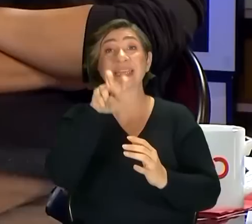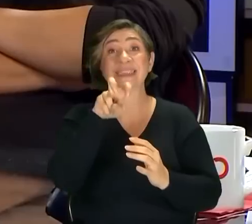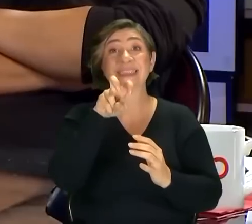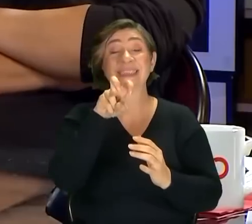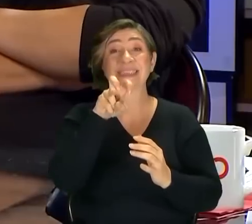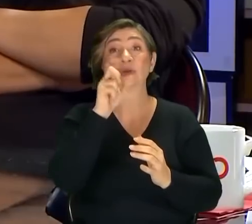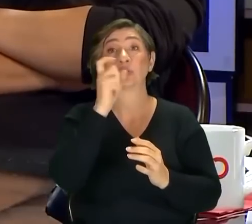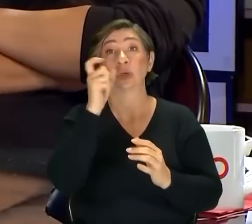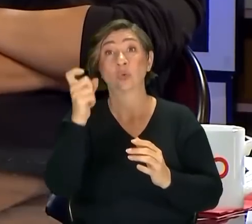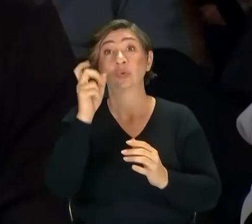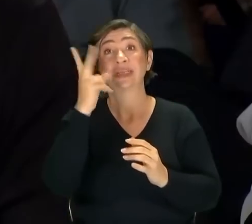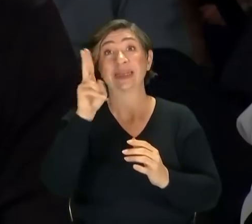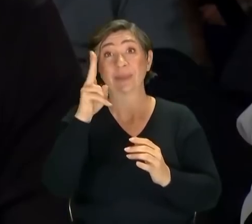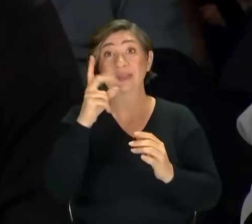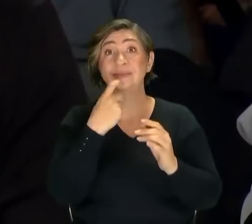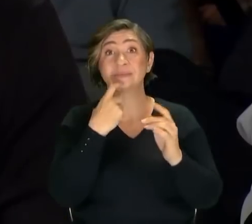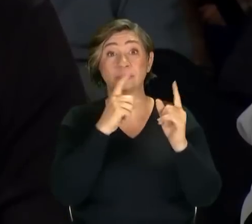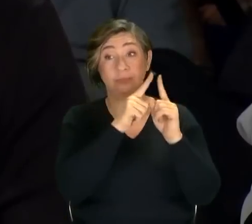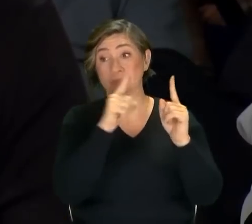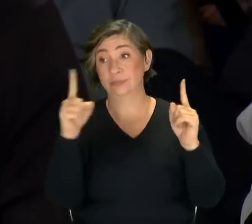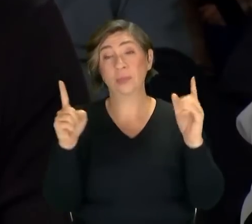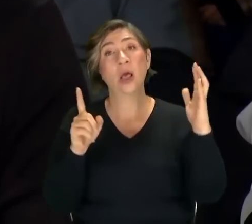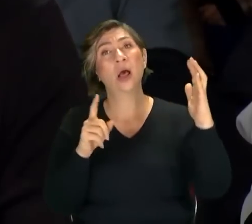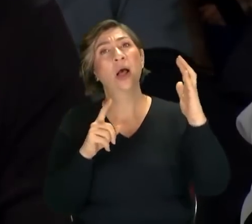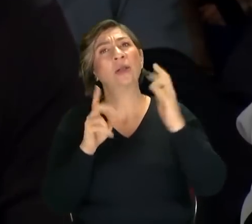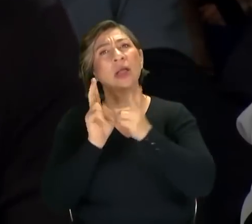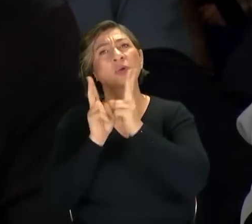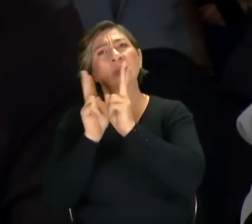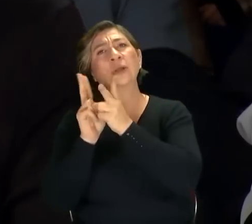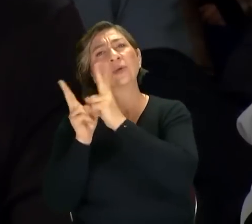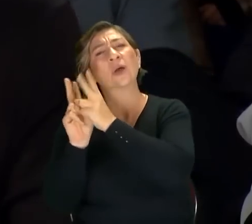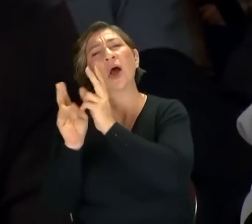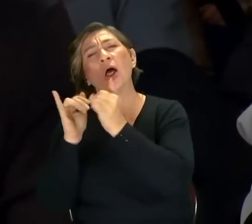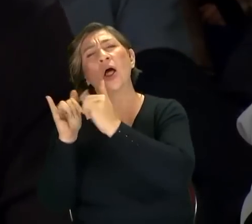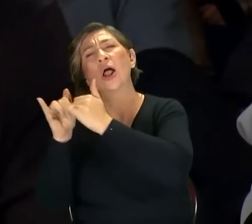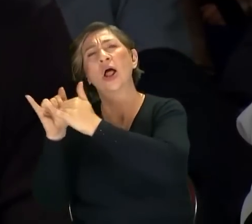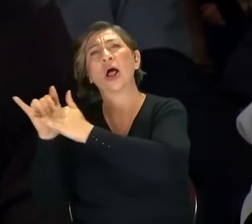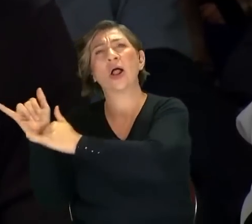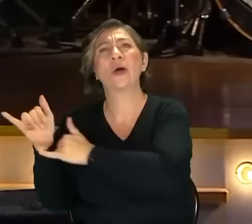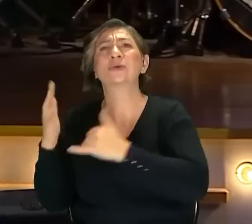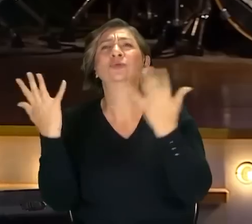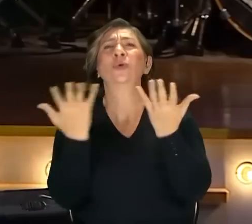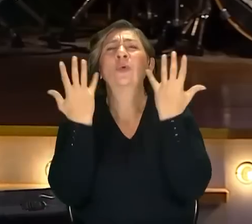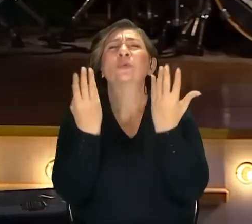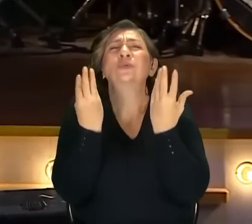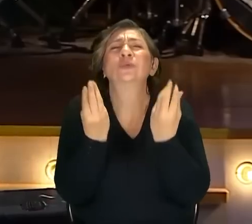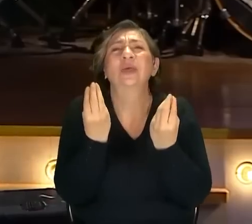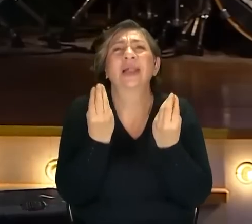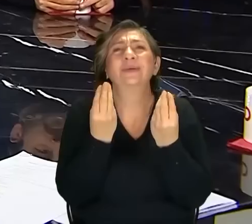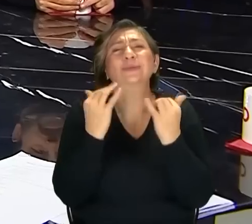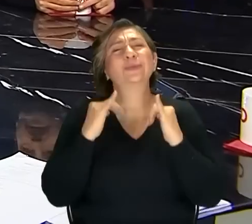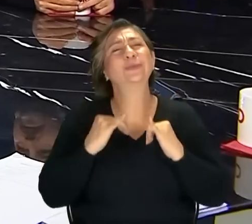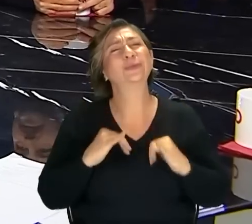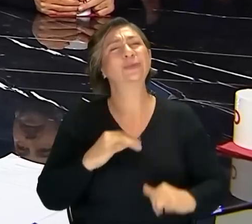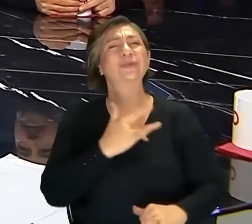yani 98-99-2000 dönemini ele alıyor bu. En doğudan en batıya kadar gezdik. Çok böyle